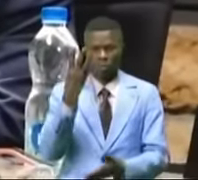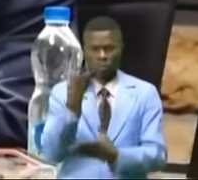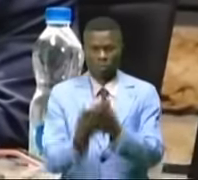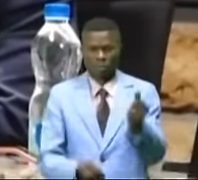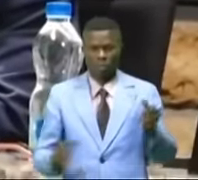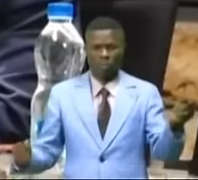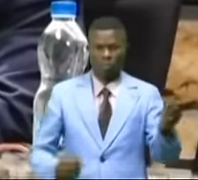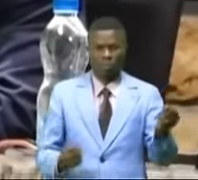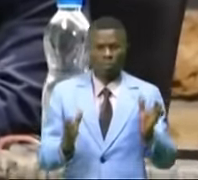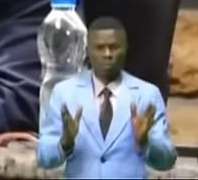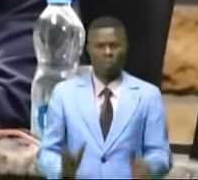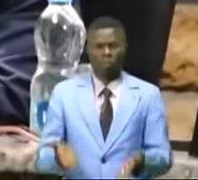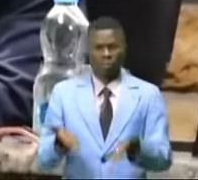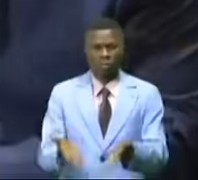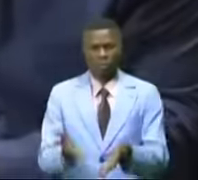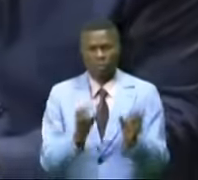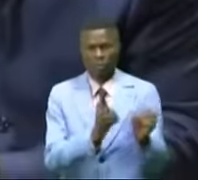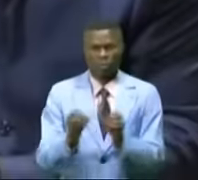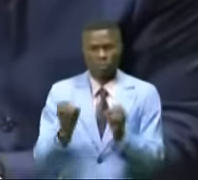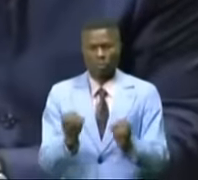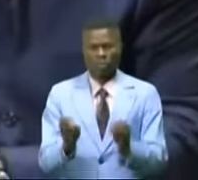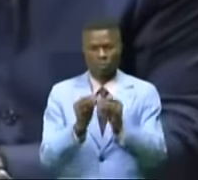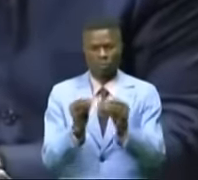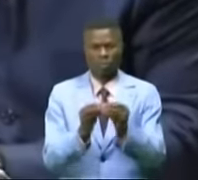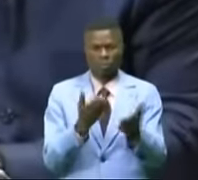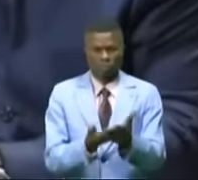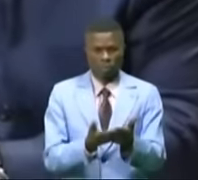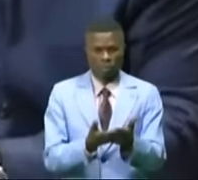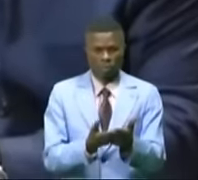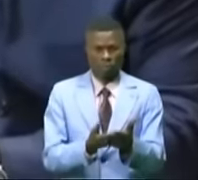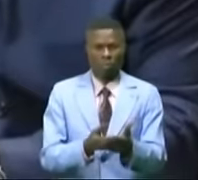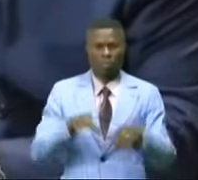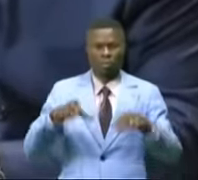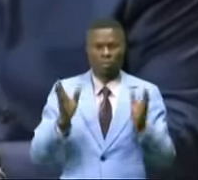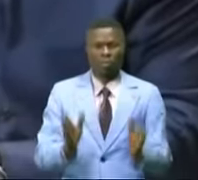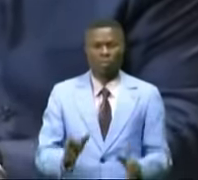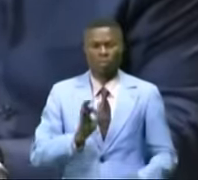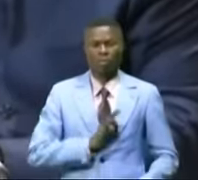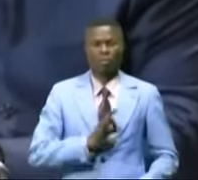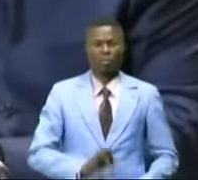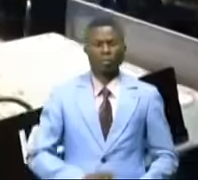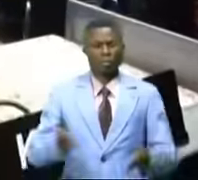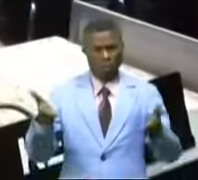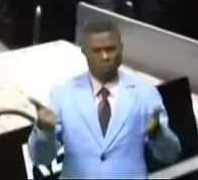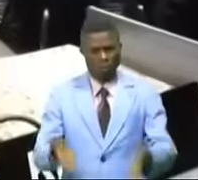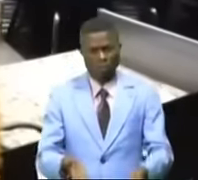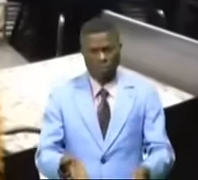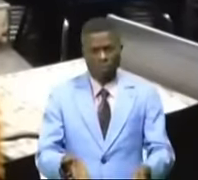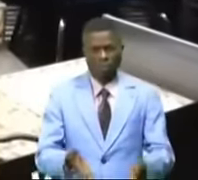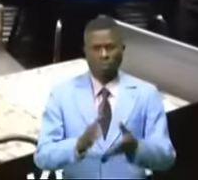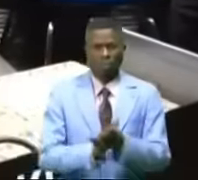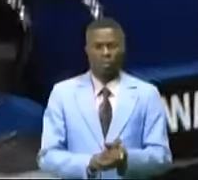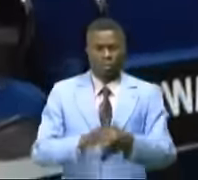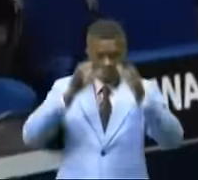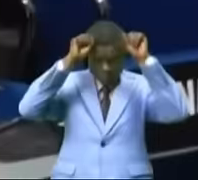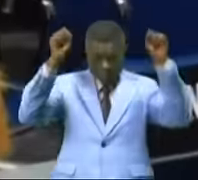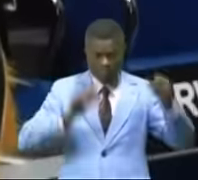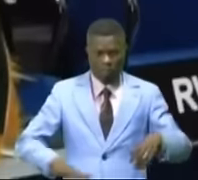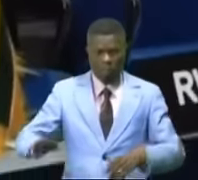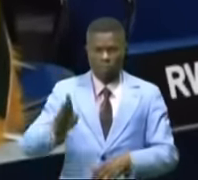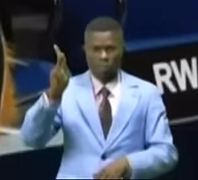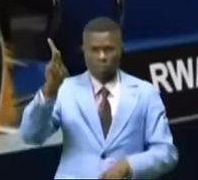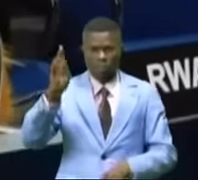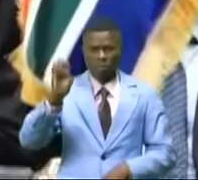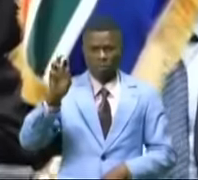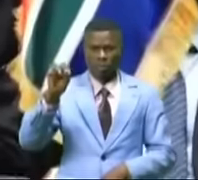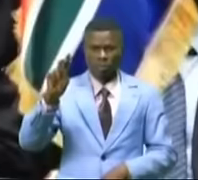l'Angolais João Lourenço, organisateur de cette rencontre, les Congolais Félix Antoine Tshisekedi Tshilombo, les Kenyans William Ruto, le